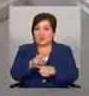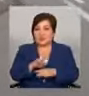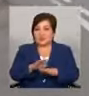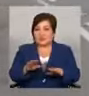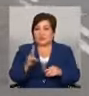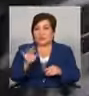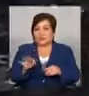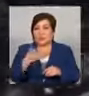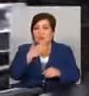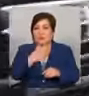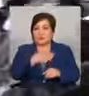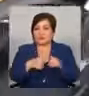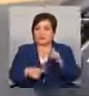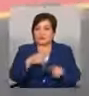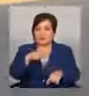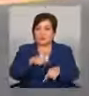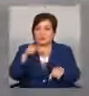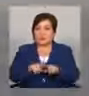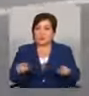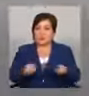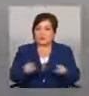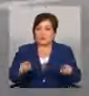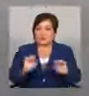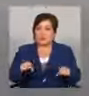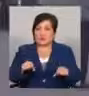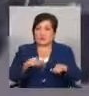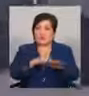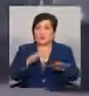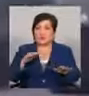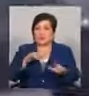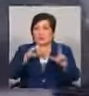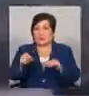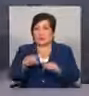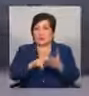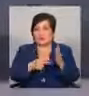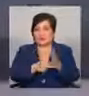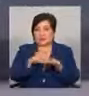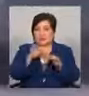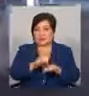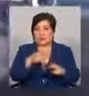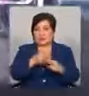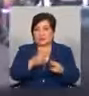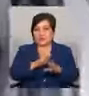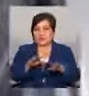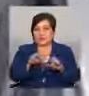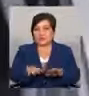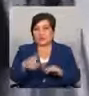Алайда бұл патриоттық сезімді насихаттайтын байкерлер шеруінің жоспардағыдай өтуіне кедергі келтірмеді. Іс-шараға